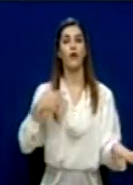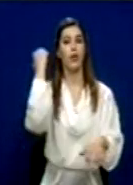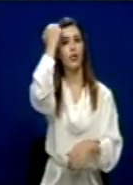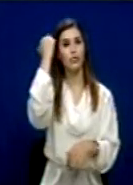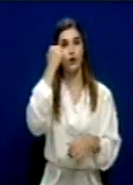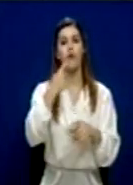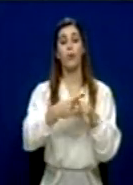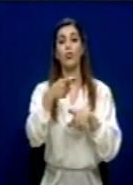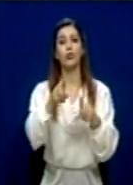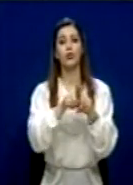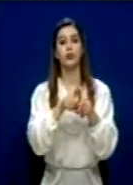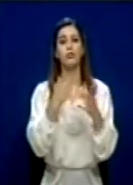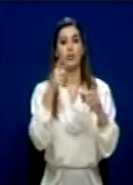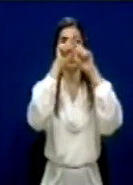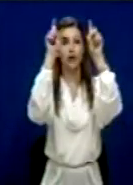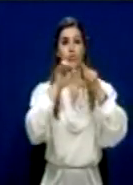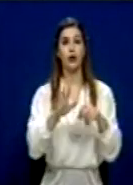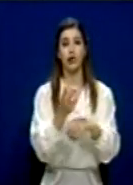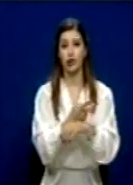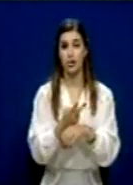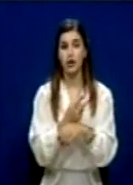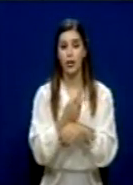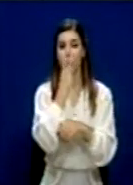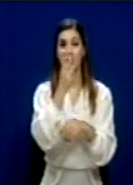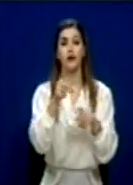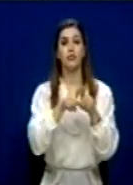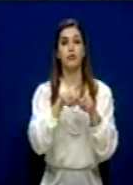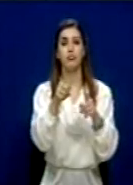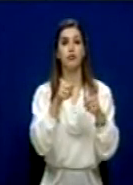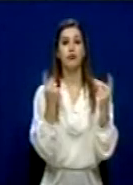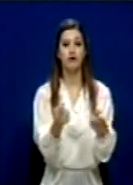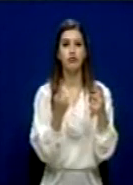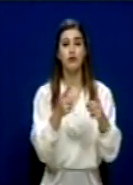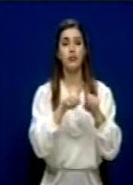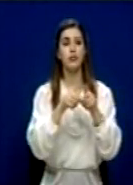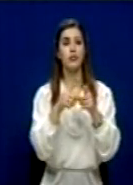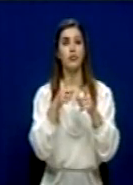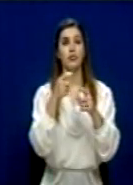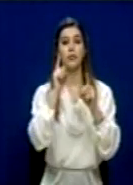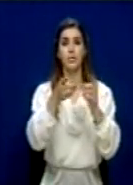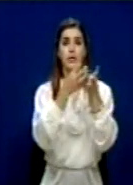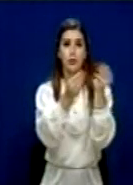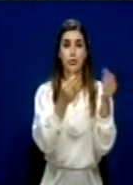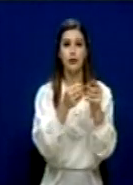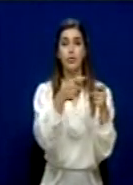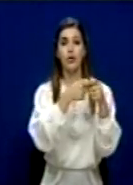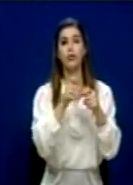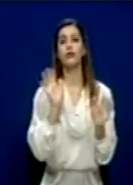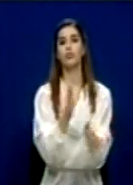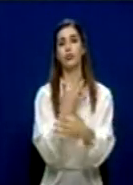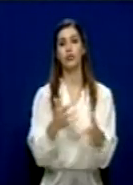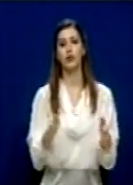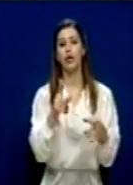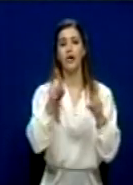Republikës Kosovës, ndërkohë që institucionet qendrore të Kosovës nuk kanë të drejtë madje as ta iniciojnë procedurën e shpërbërjes së këtij asociacioni.